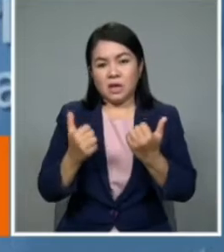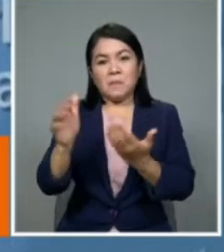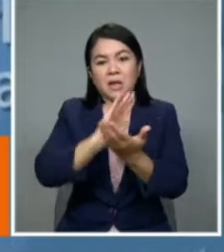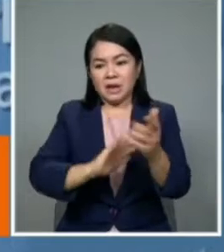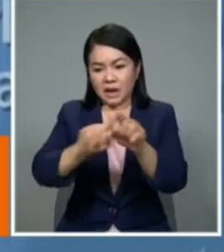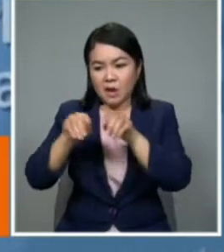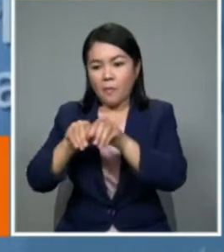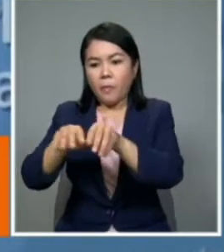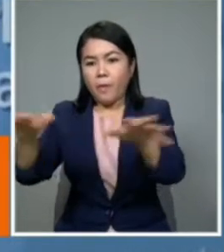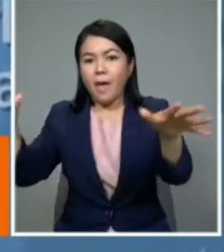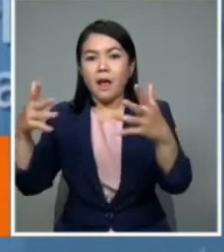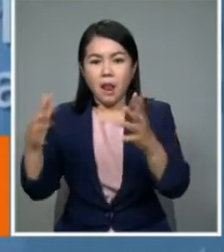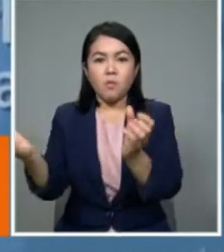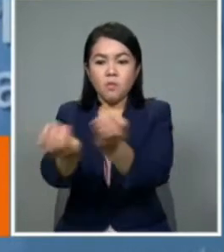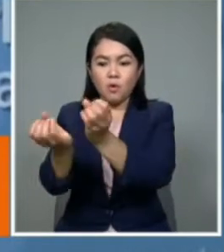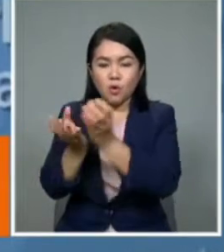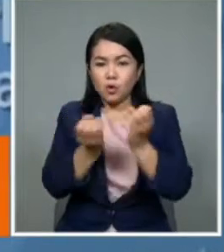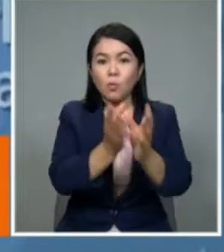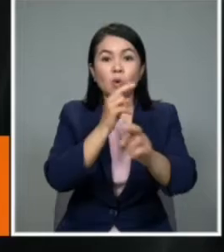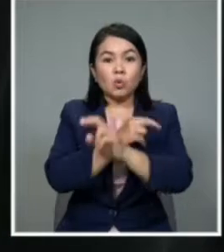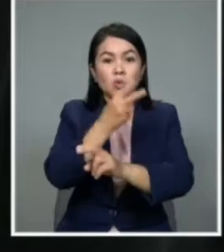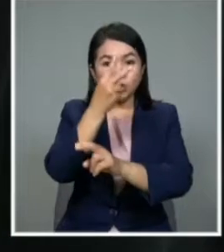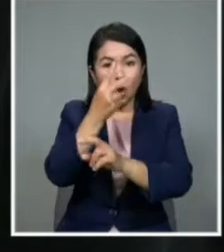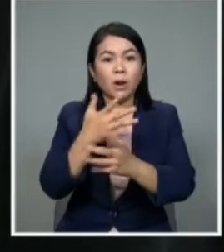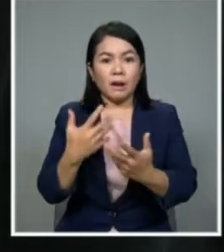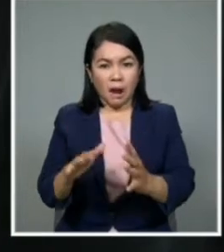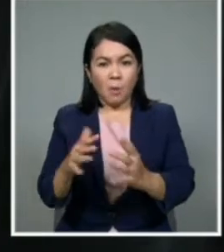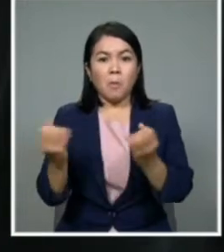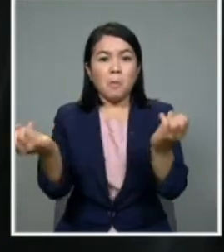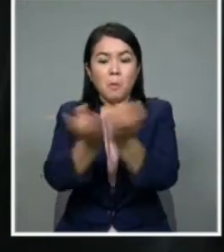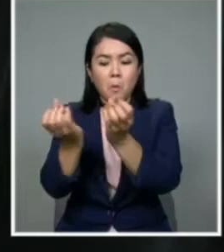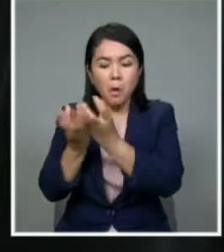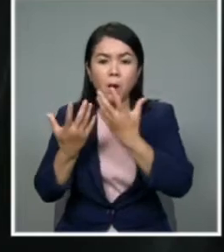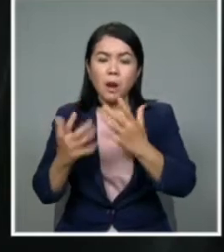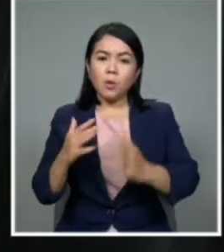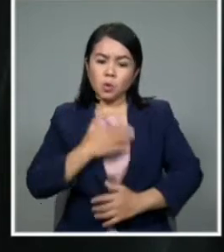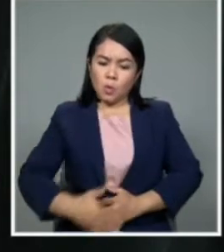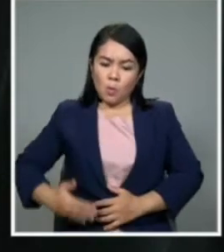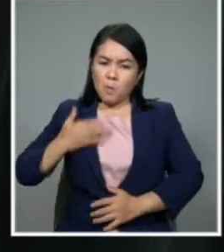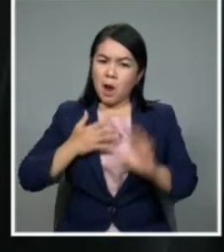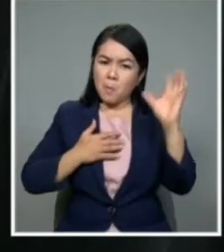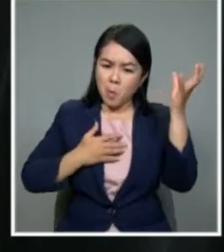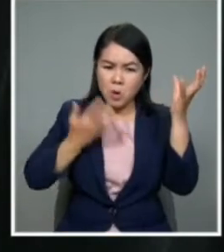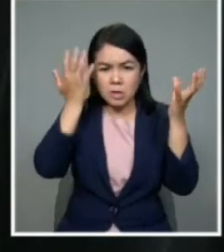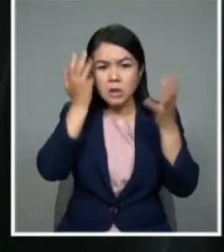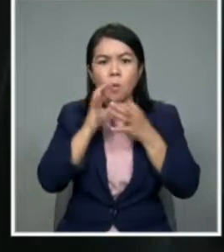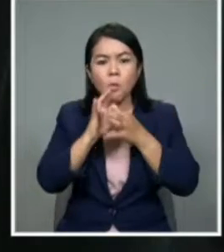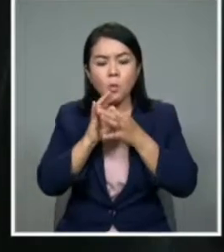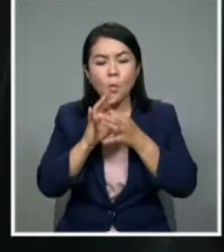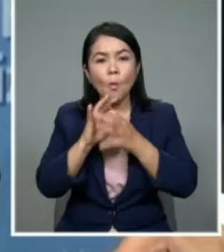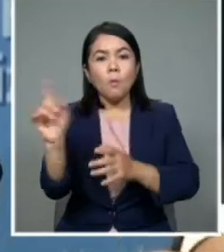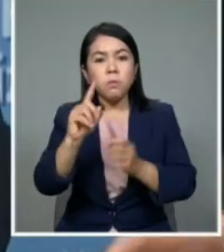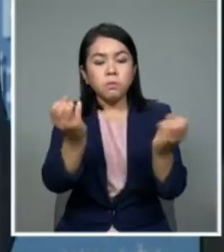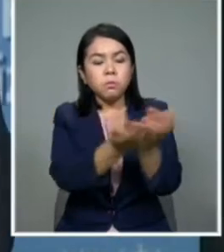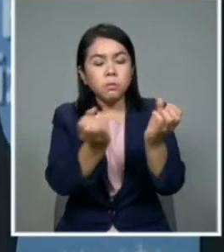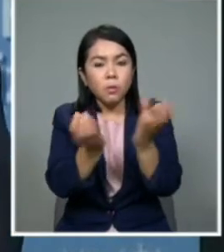ตัวภายในช่วง2สัปดาห์ที่ผ่านมาองค์การอนามัยโลกหรือว่า WHO เองก็มีความกังวลอย่างยิ่งทั้งระดับการระบาดและ